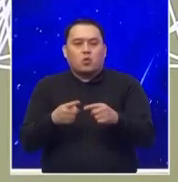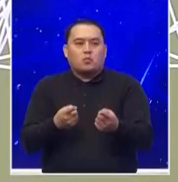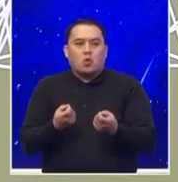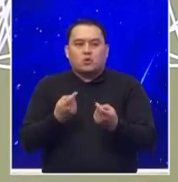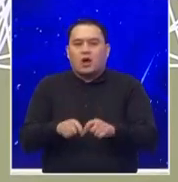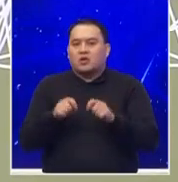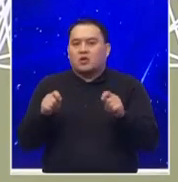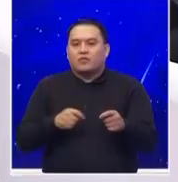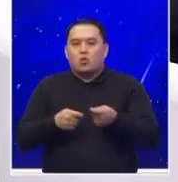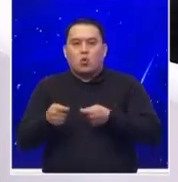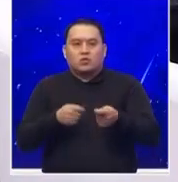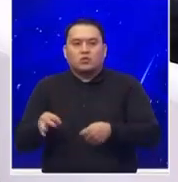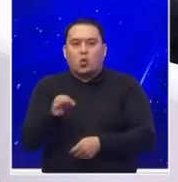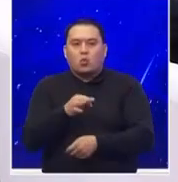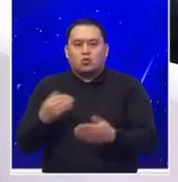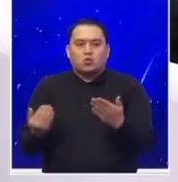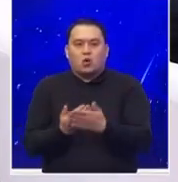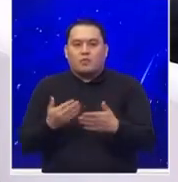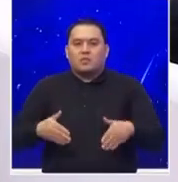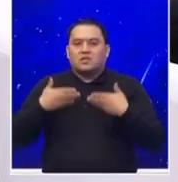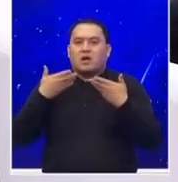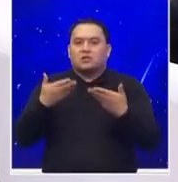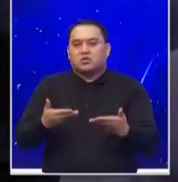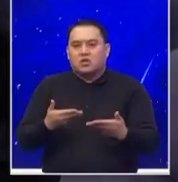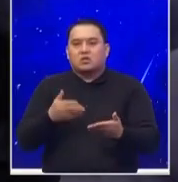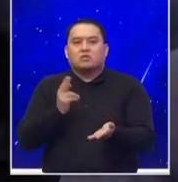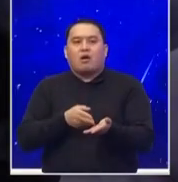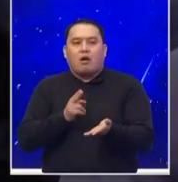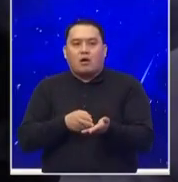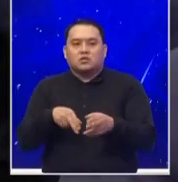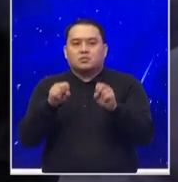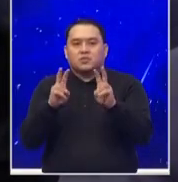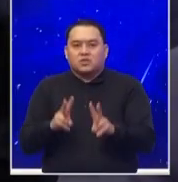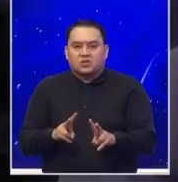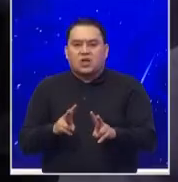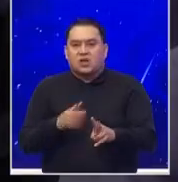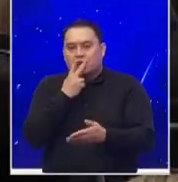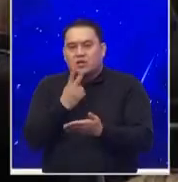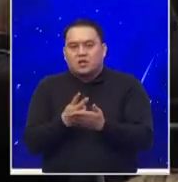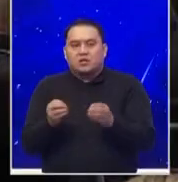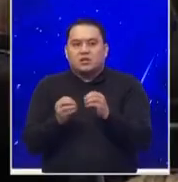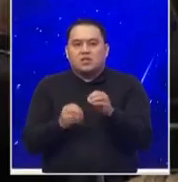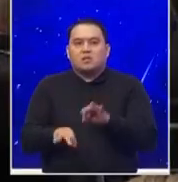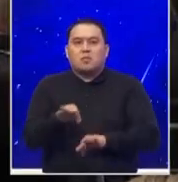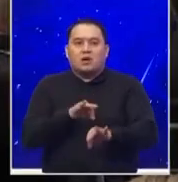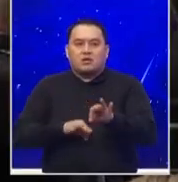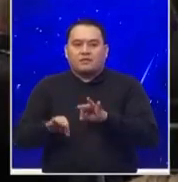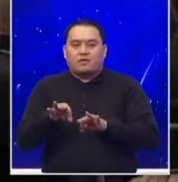благодаря открытости руководства области к новым предложениям. Тому подтверждение специальный шорт-лист из 10 перспективных